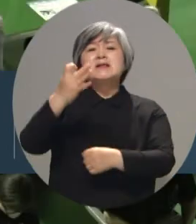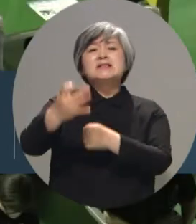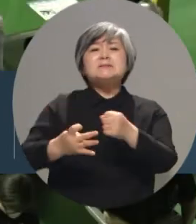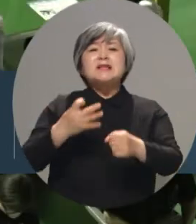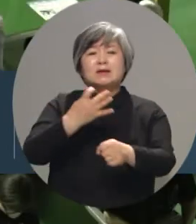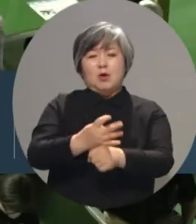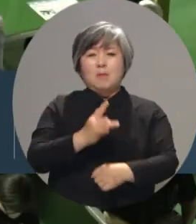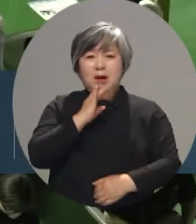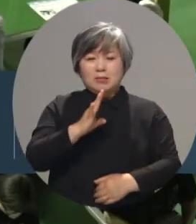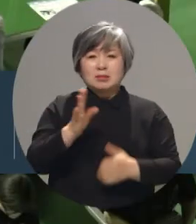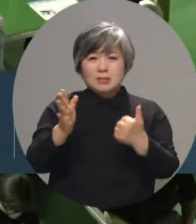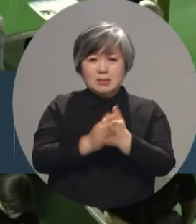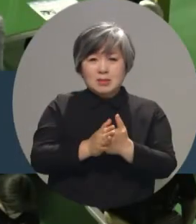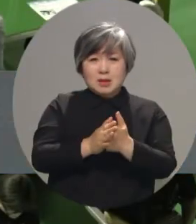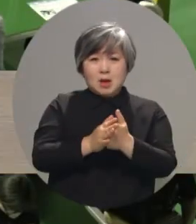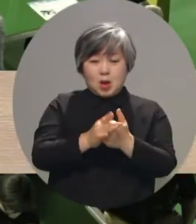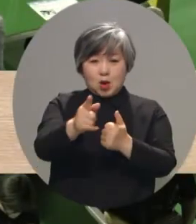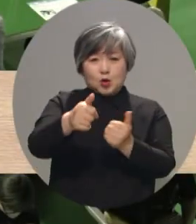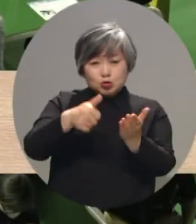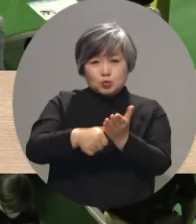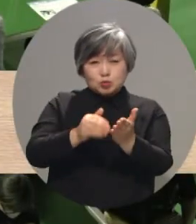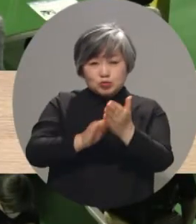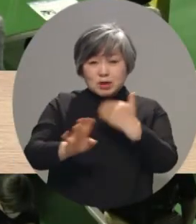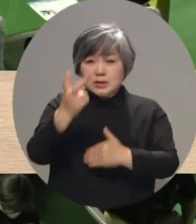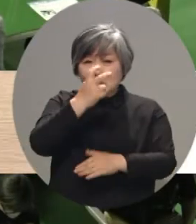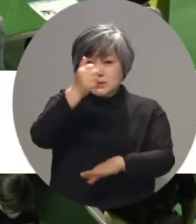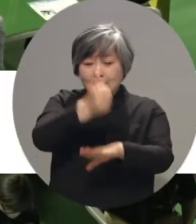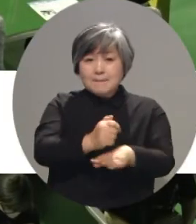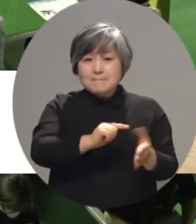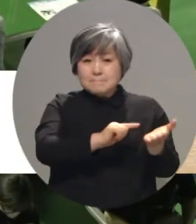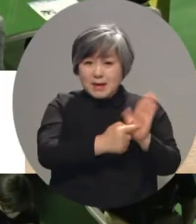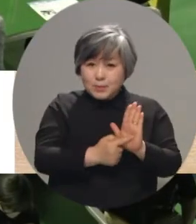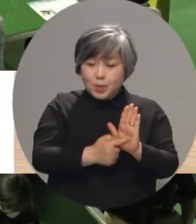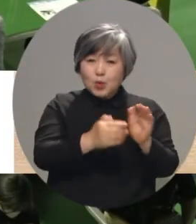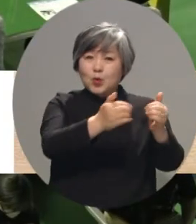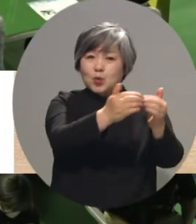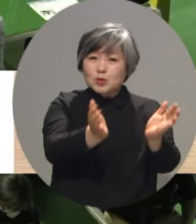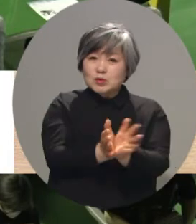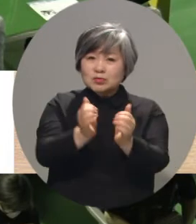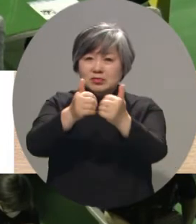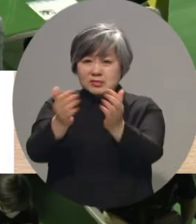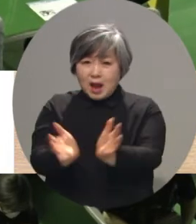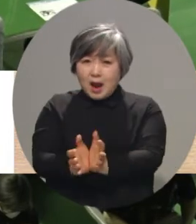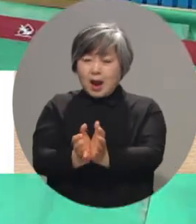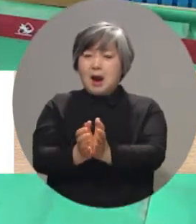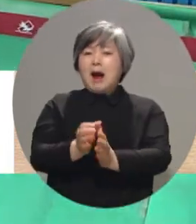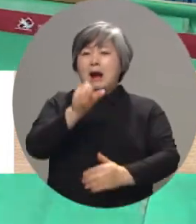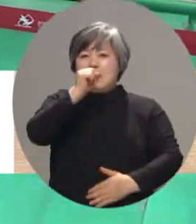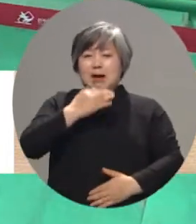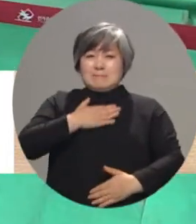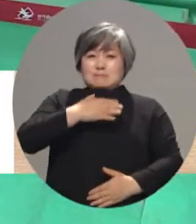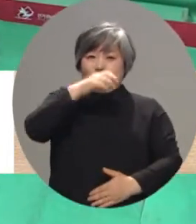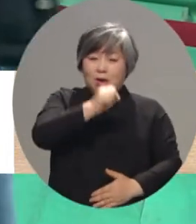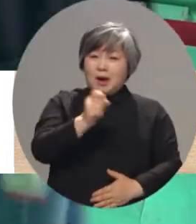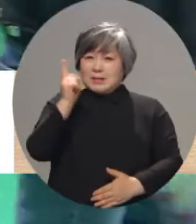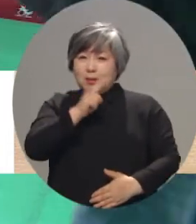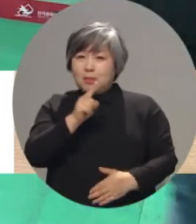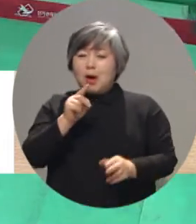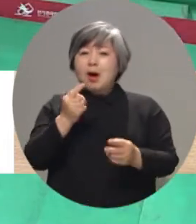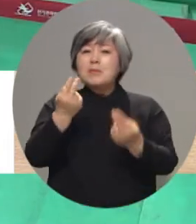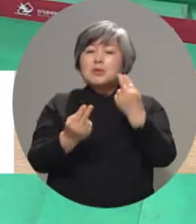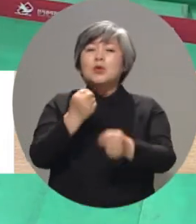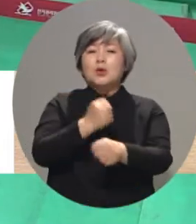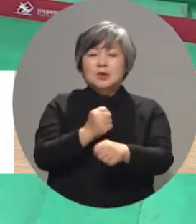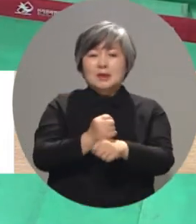만입니다. 방송사 출구조사가 발표된 이후 각 당과 후보들의 희비가 교차하고 있는데요. 개표가 시작된 이후